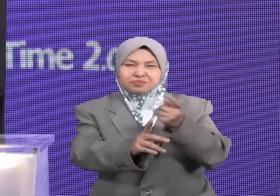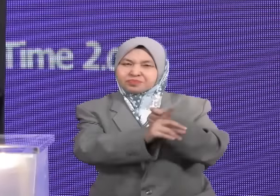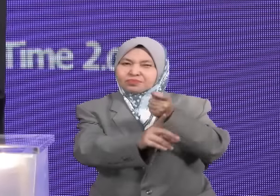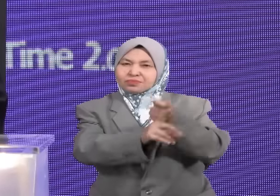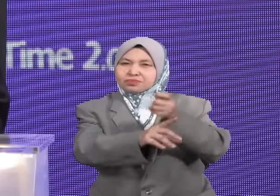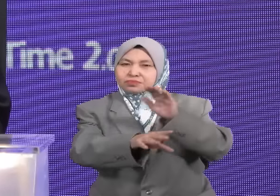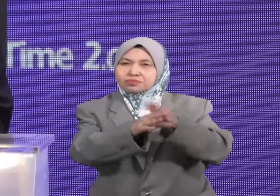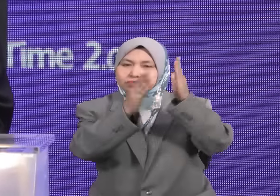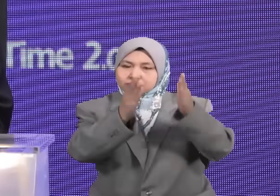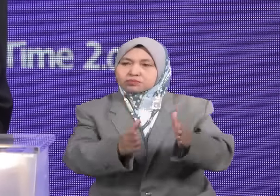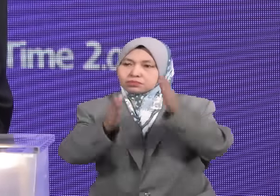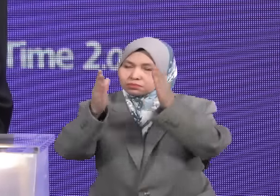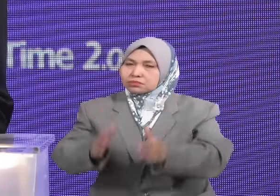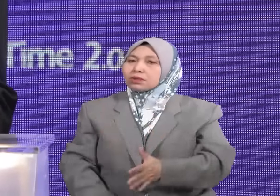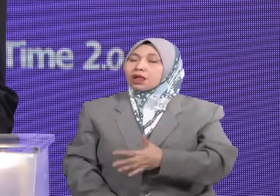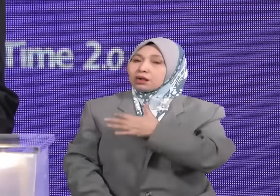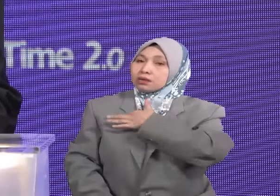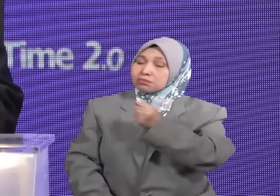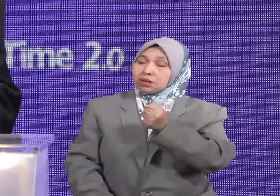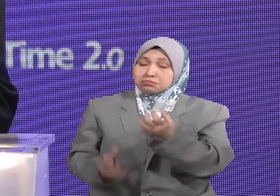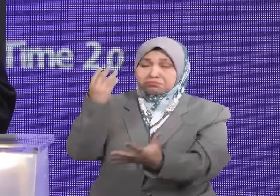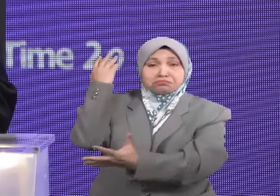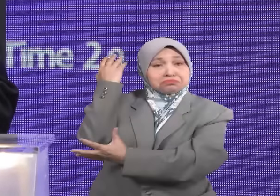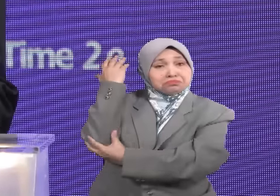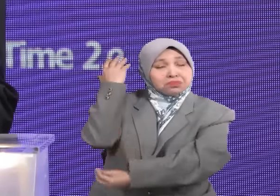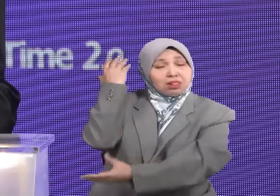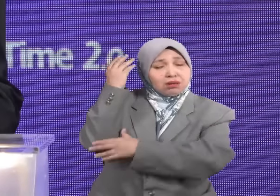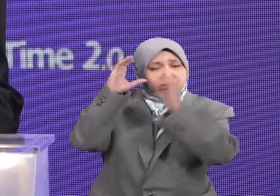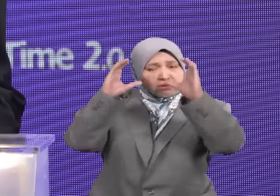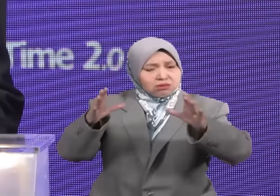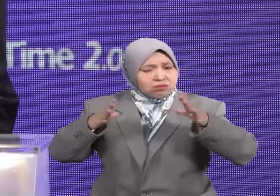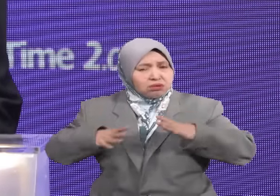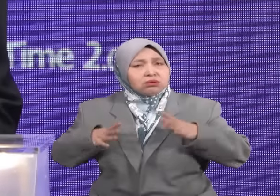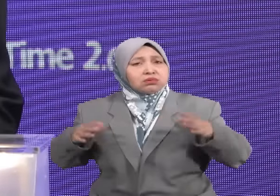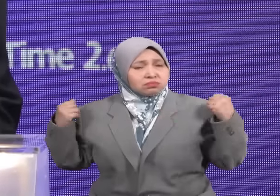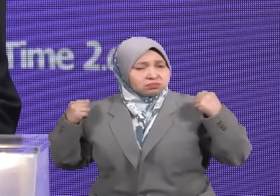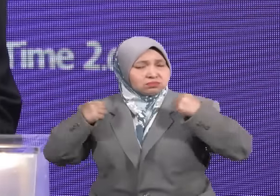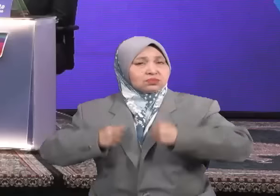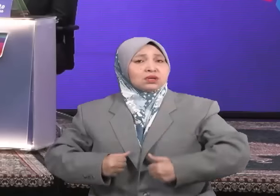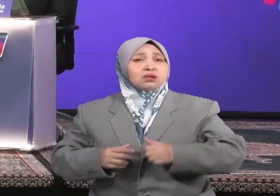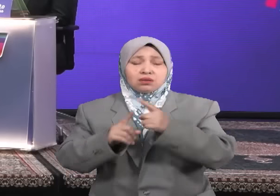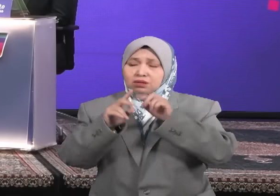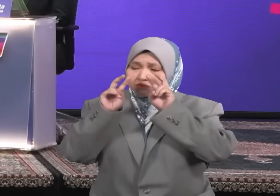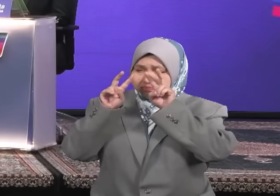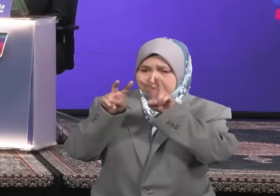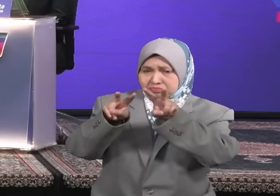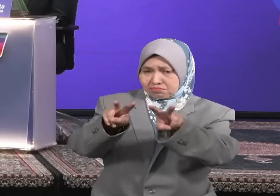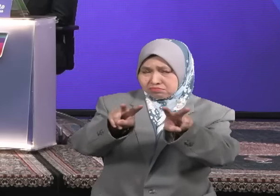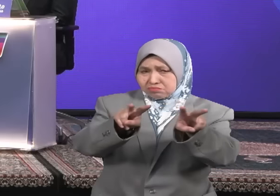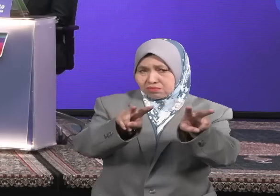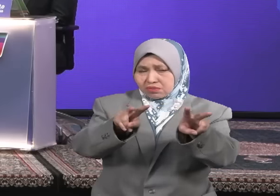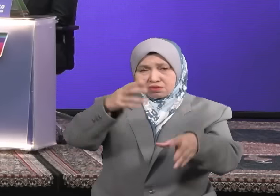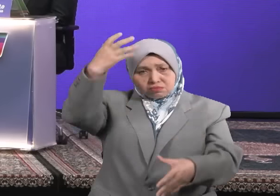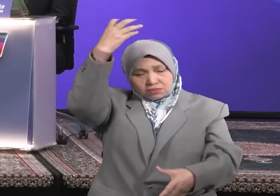kepada orang-orang yang beriman, yang mungkin miskin, ataupun cara pakaian. Kadang-kadang cara pakaian, Ustaz, ya. Kan? Bila dia tengok orang ni pakai